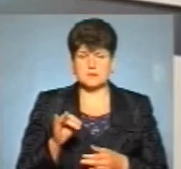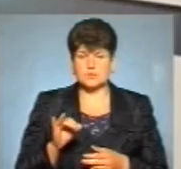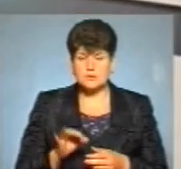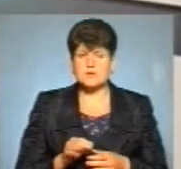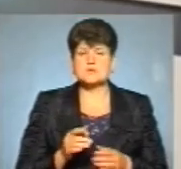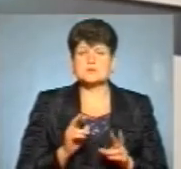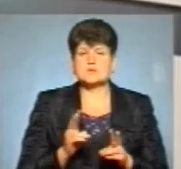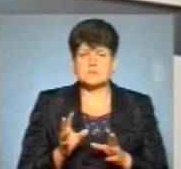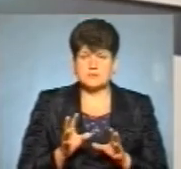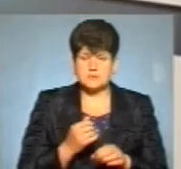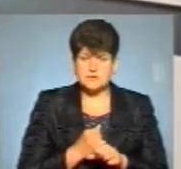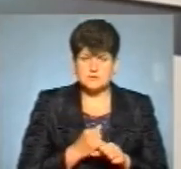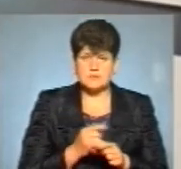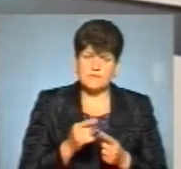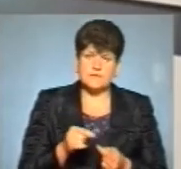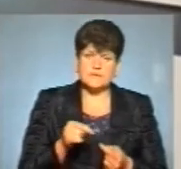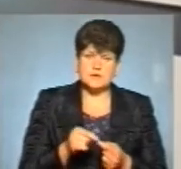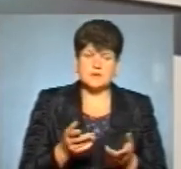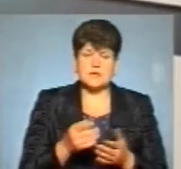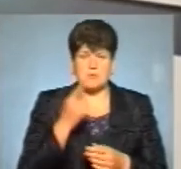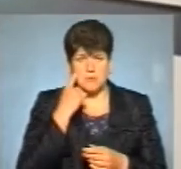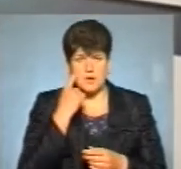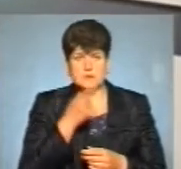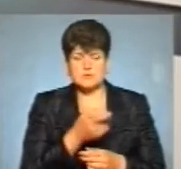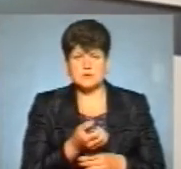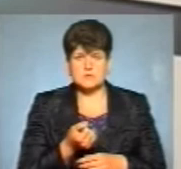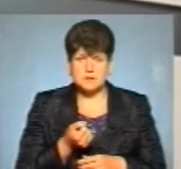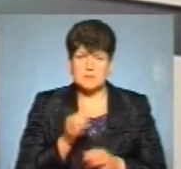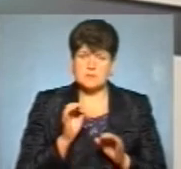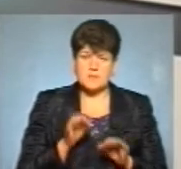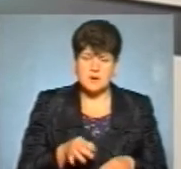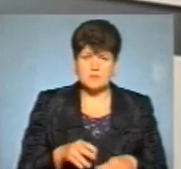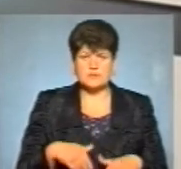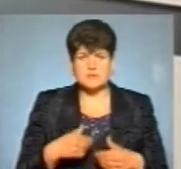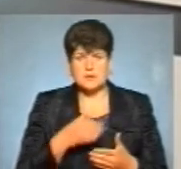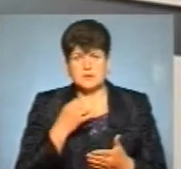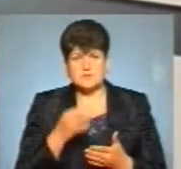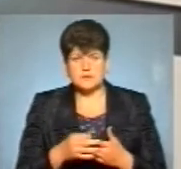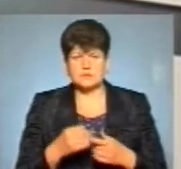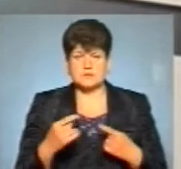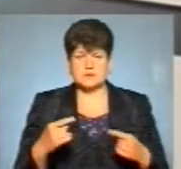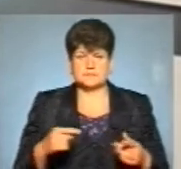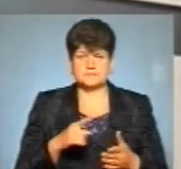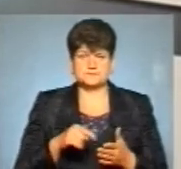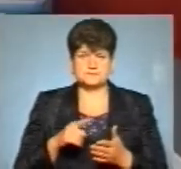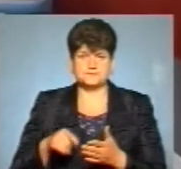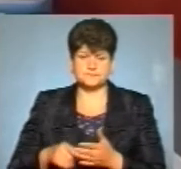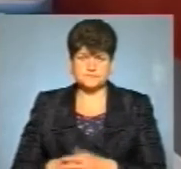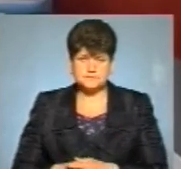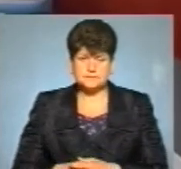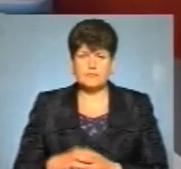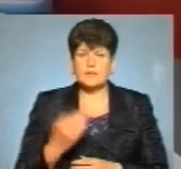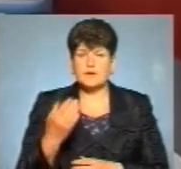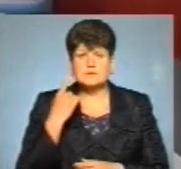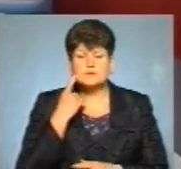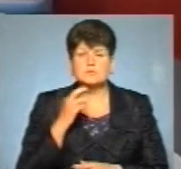того, щоб визначити, який бал вони отримали, чи правильно вони дали відповіді на ті чи інші запитання. От на вашу думку,